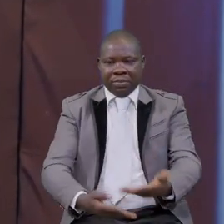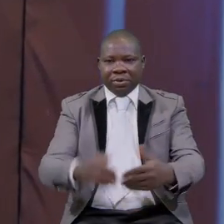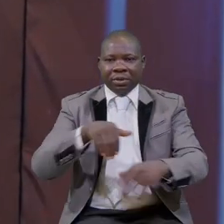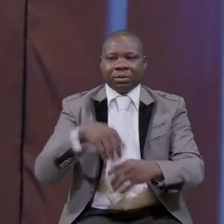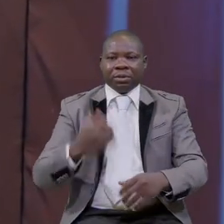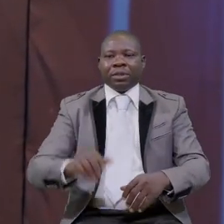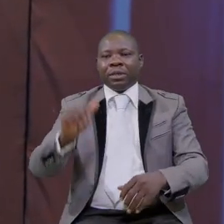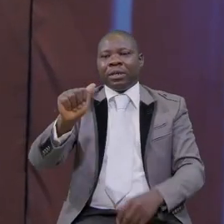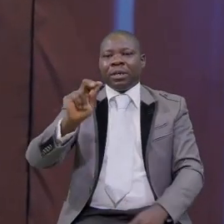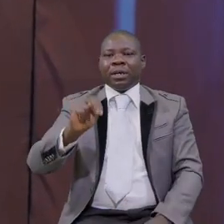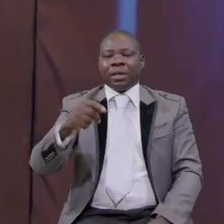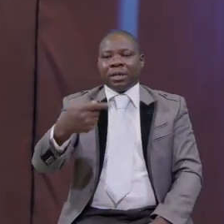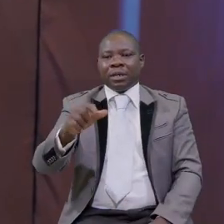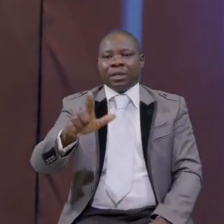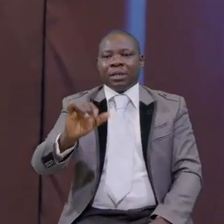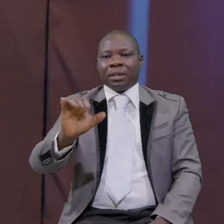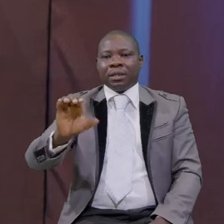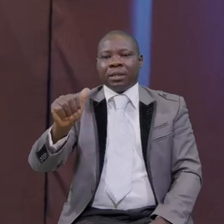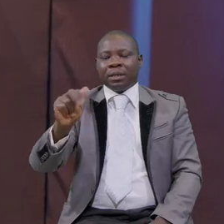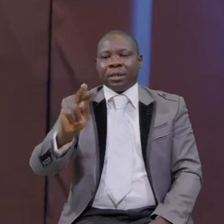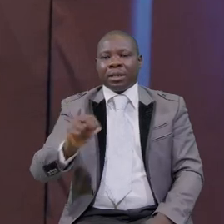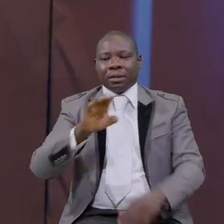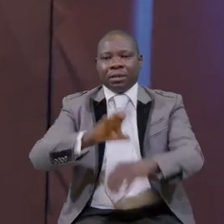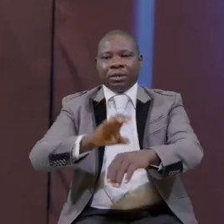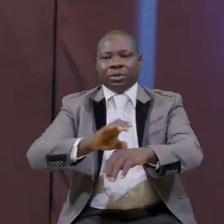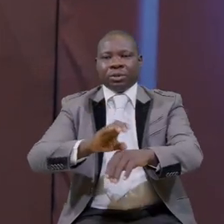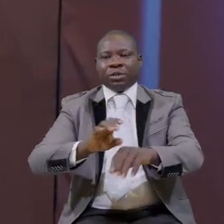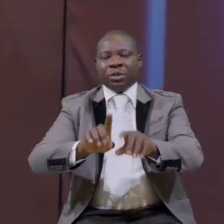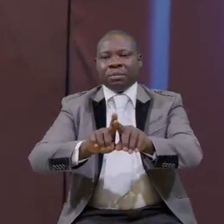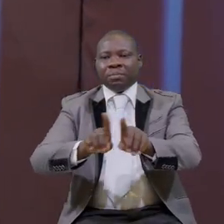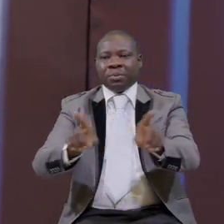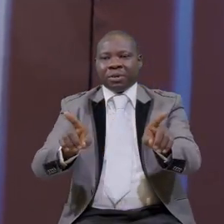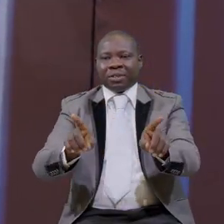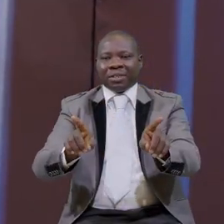J'étais né dans l'église anglicane. Mais